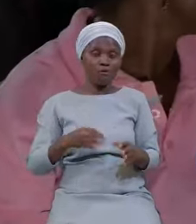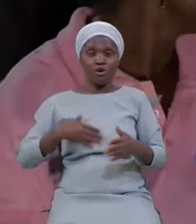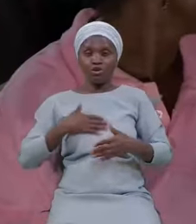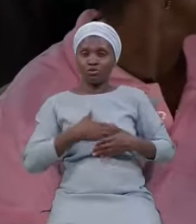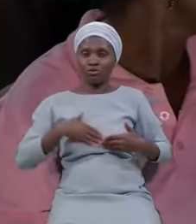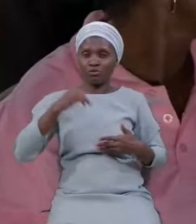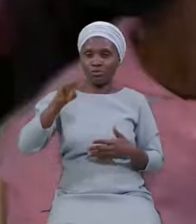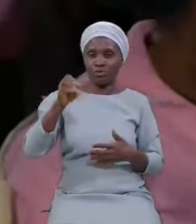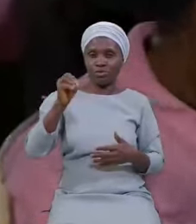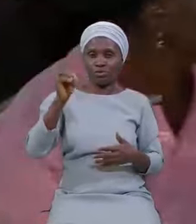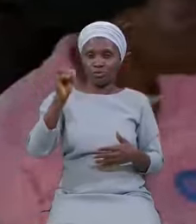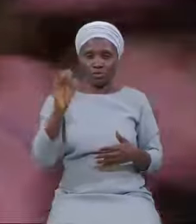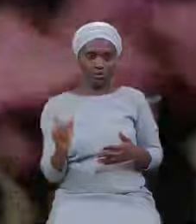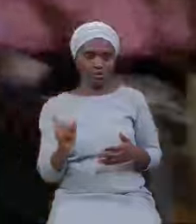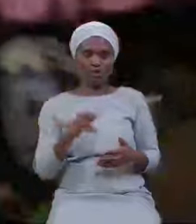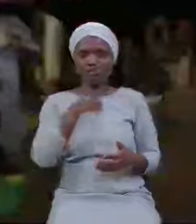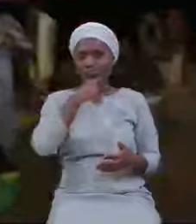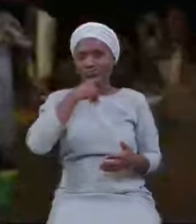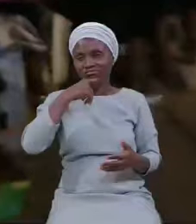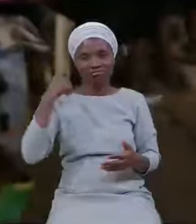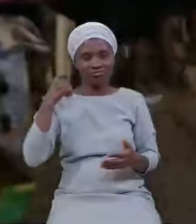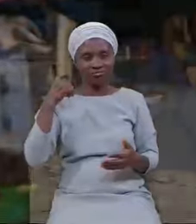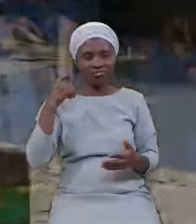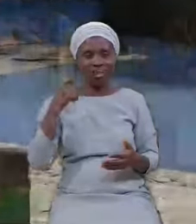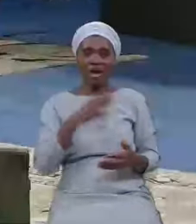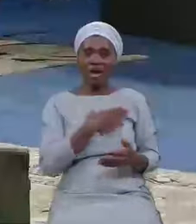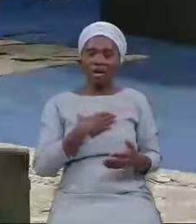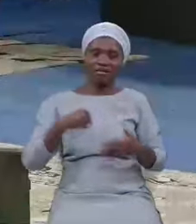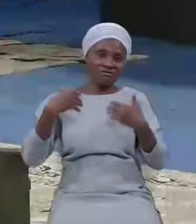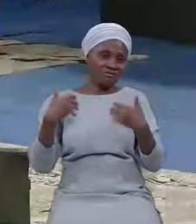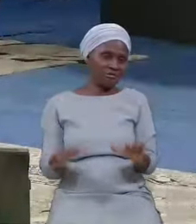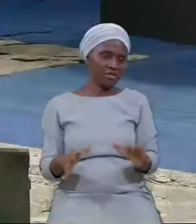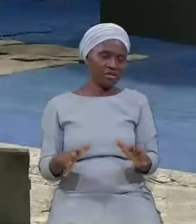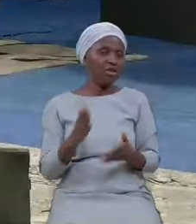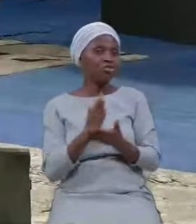Parfois, l'enthousiasme de la vie finit. Parfois, toutes ces choses